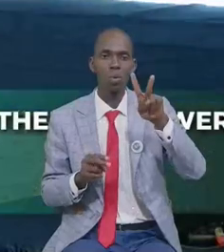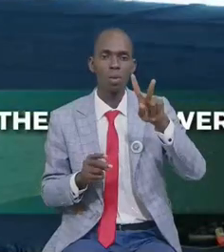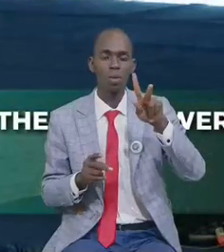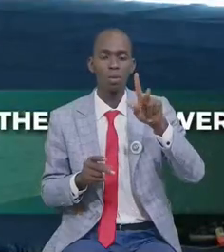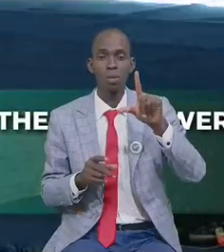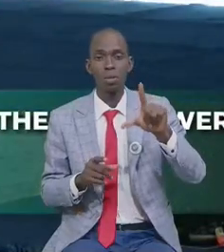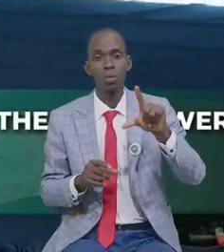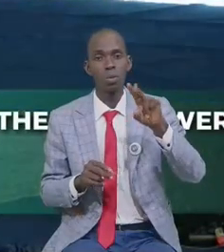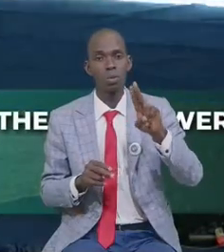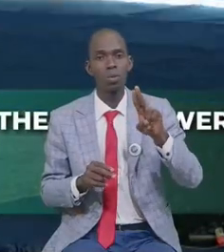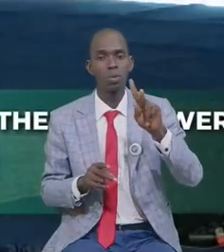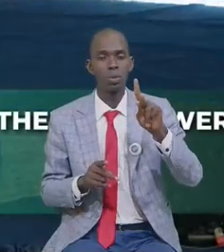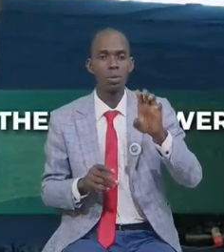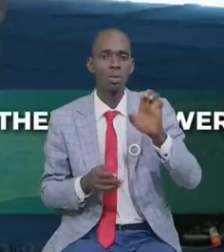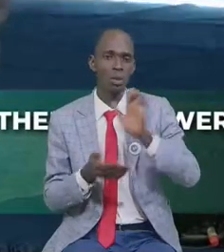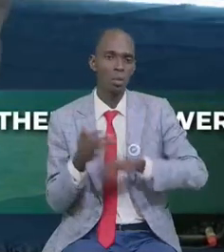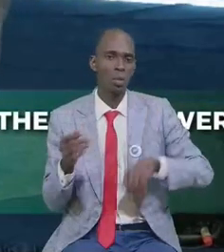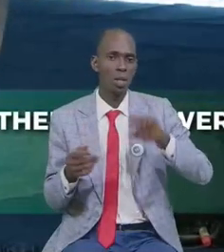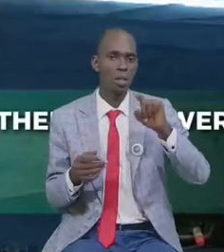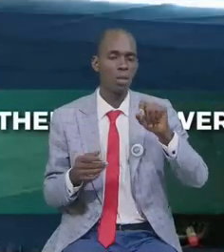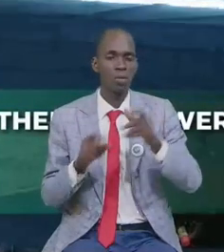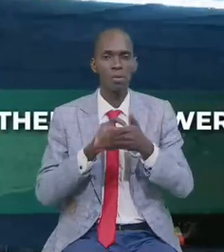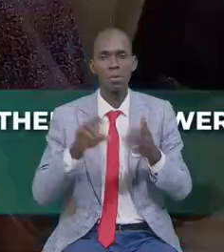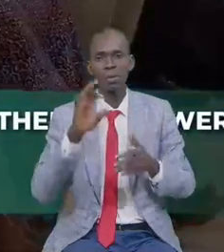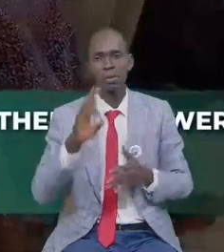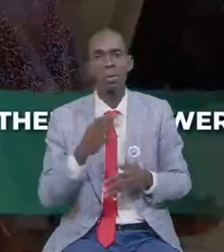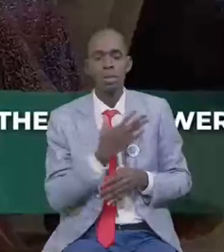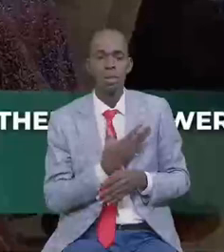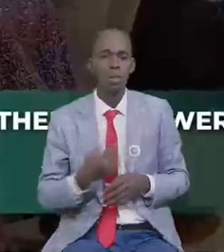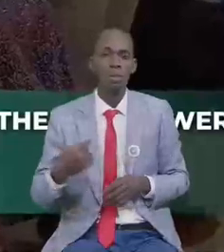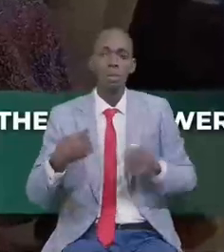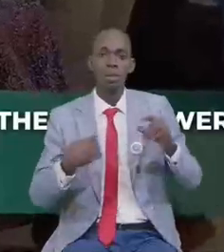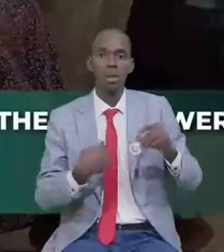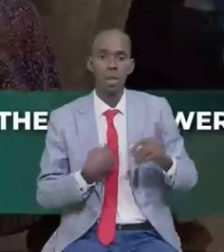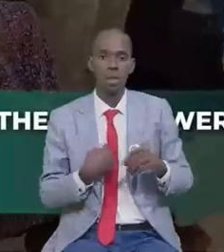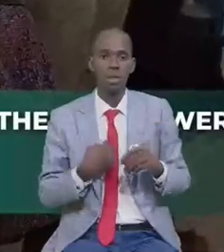sa grande puissance, toute fortifiante. Luc 11, 9.